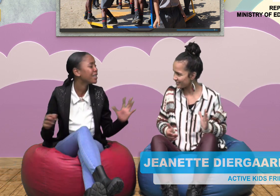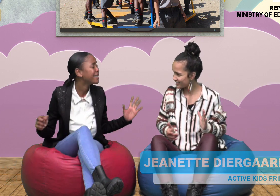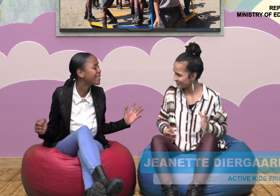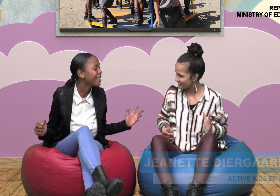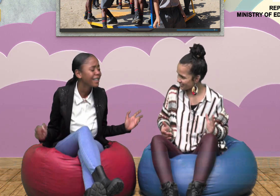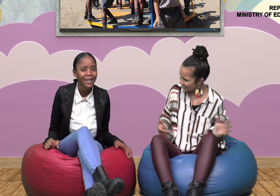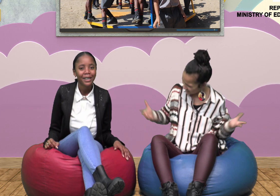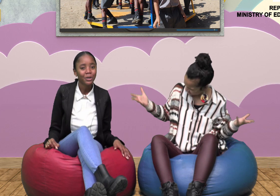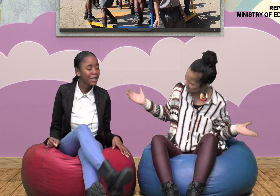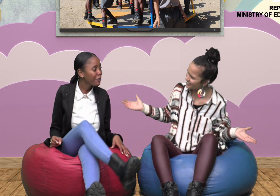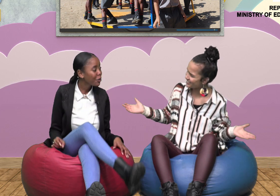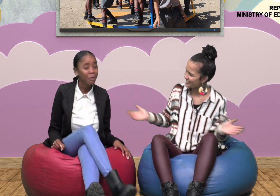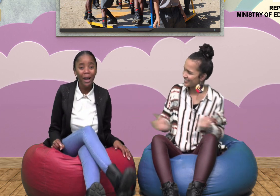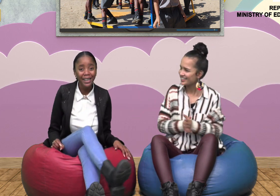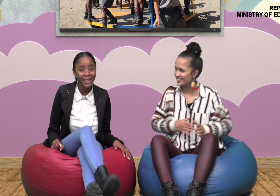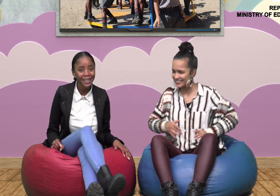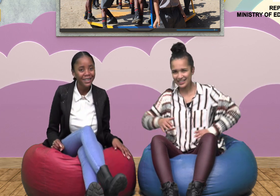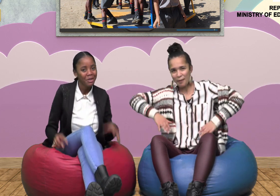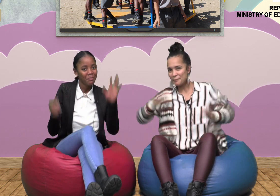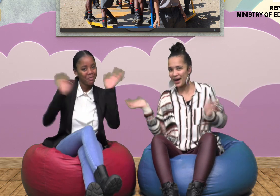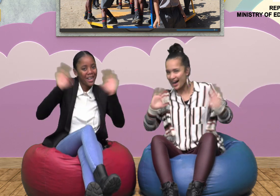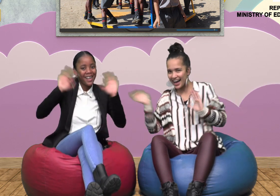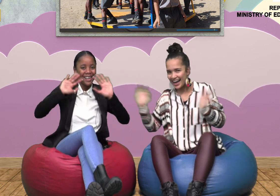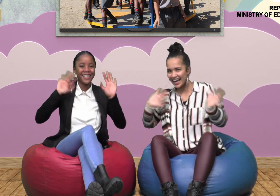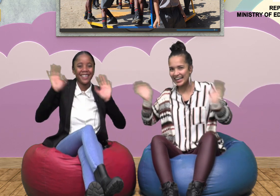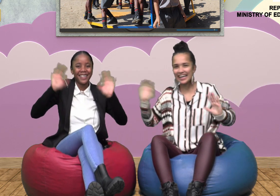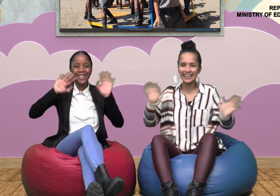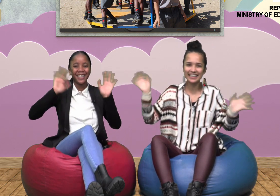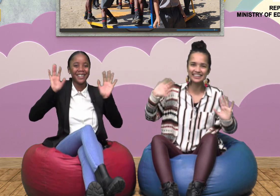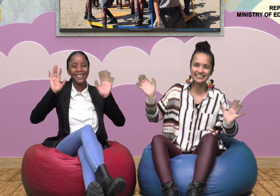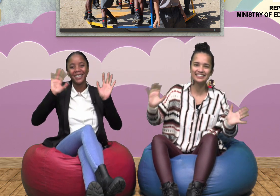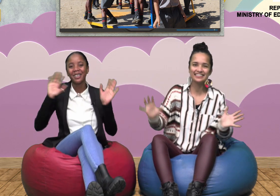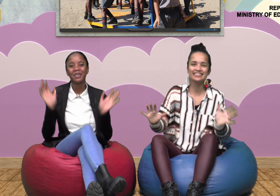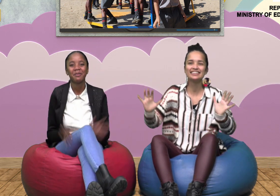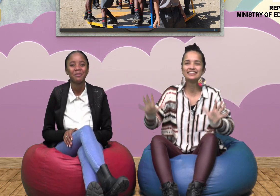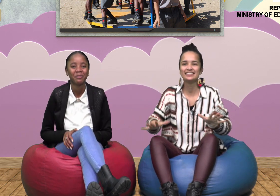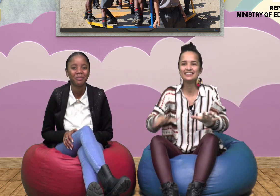was 'n plesier. Ons sien weer ons maatjies. Bye.